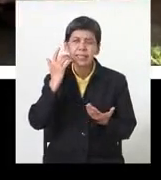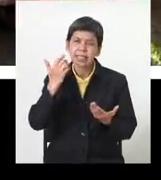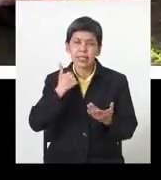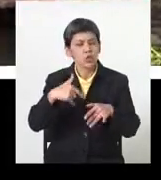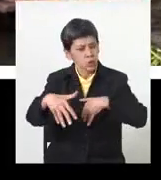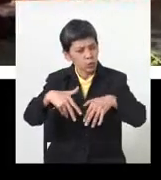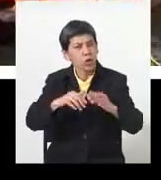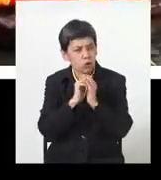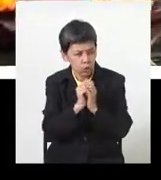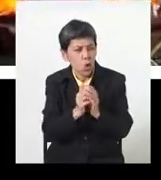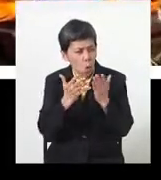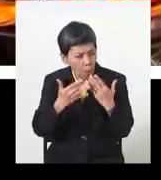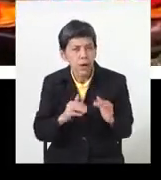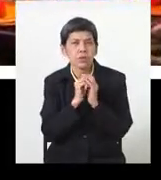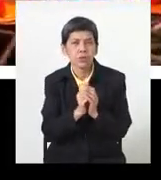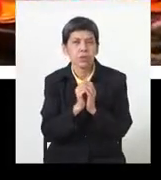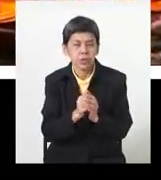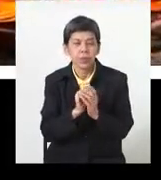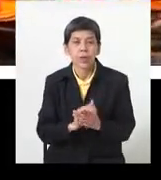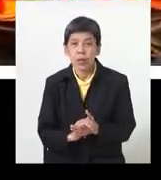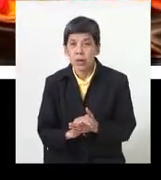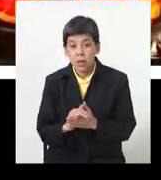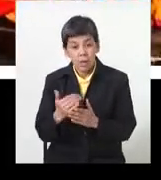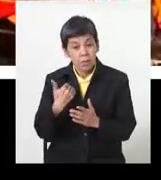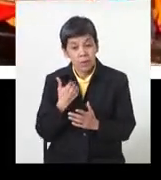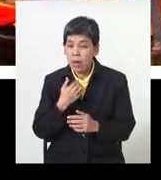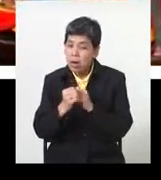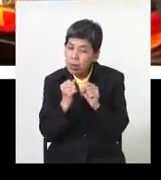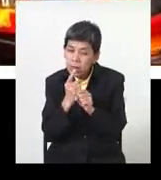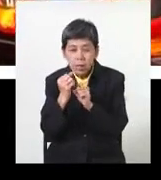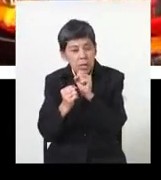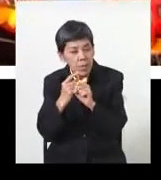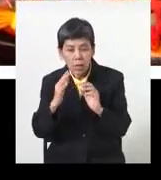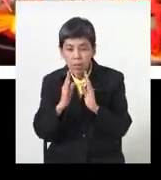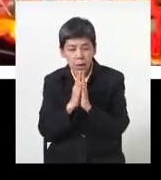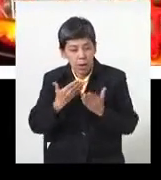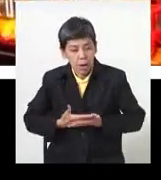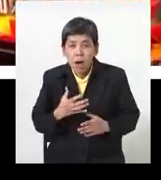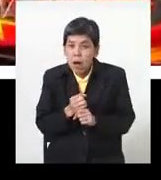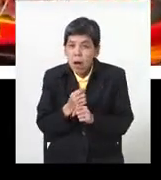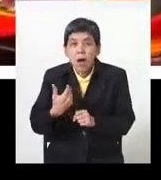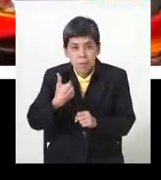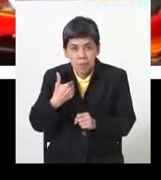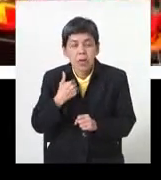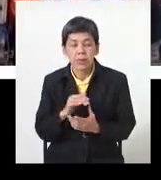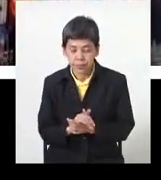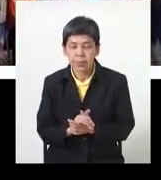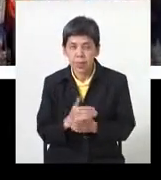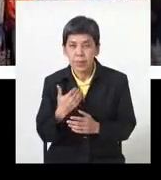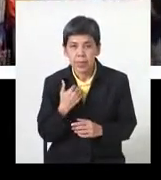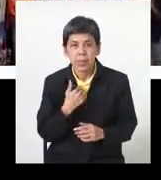ว่าน่าจะเรื่องชุมชนชาวจีนเยอะอ๋อครับขบวนแห่ของประจำปีของหลวงพ่อไตรรัตก็จะมีทุกตรุษ